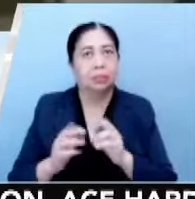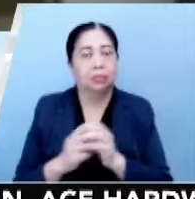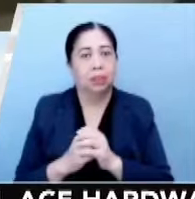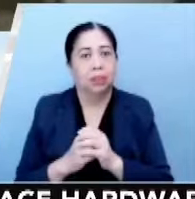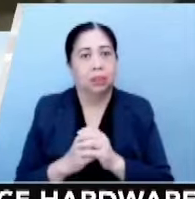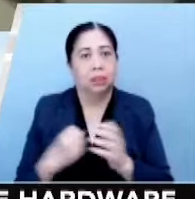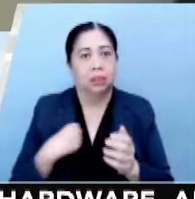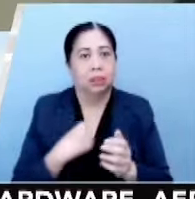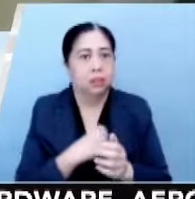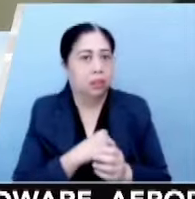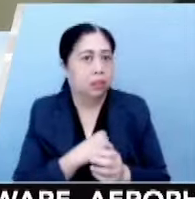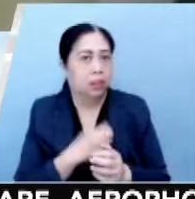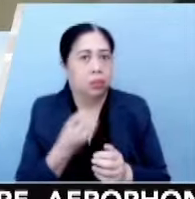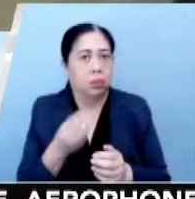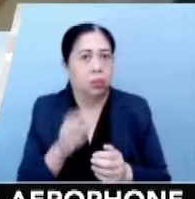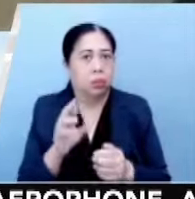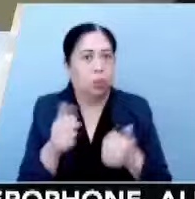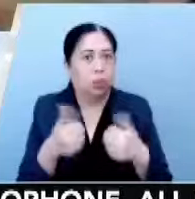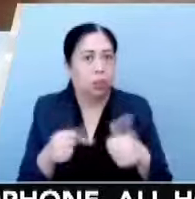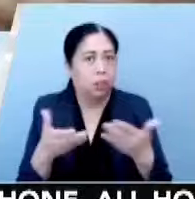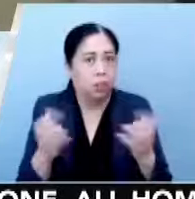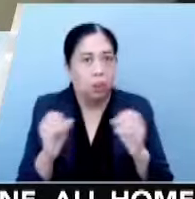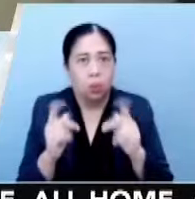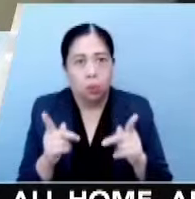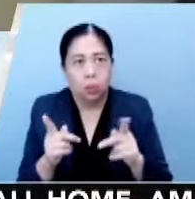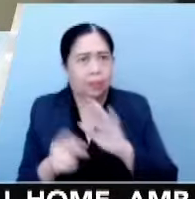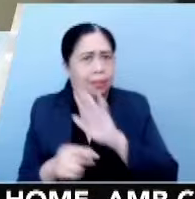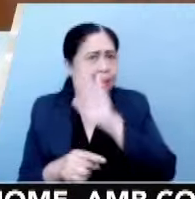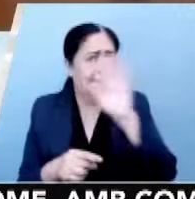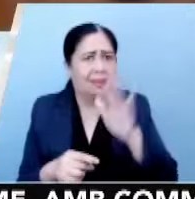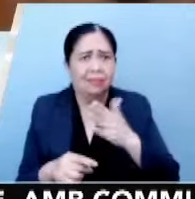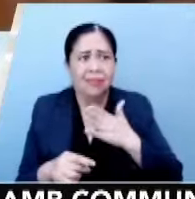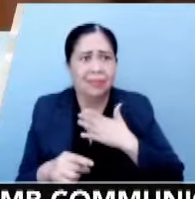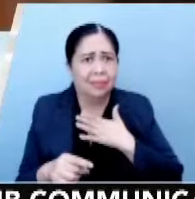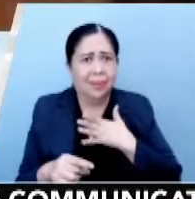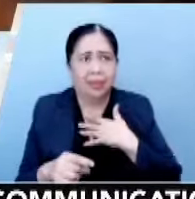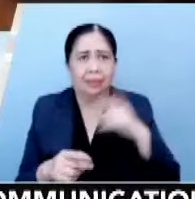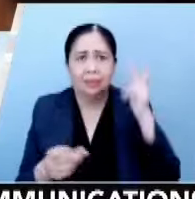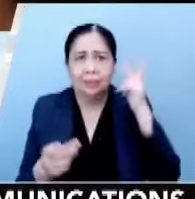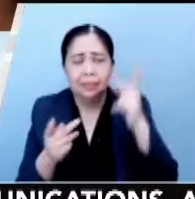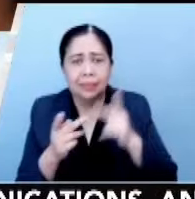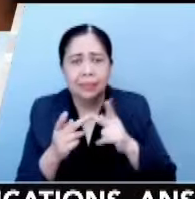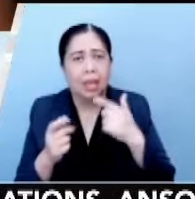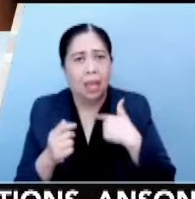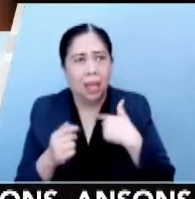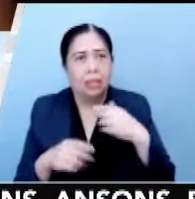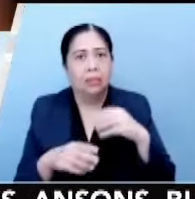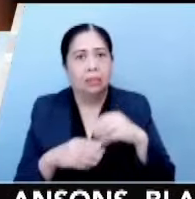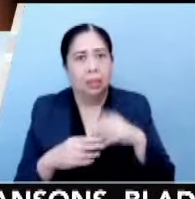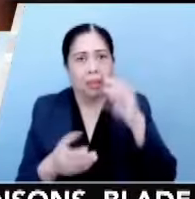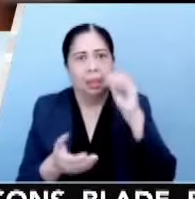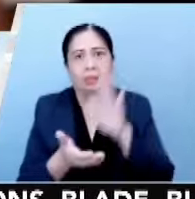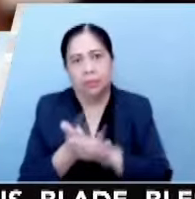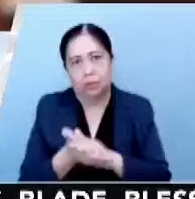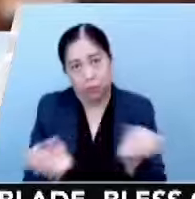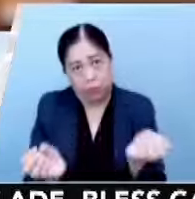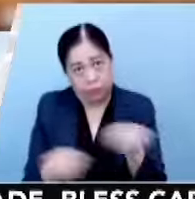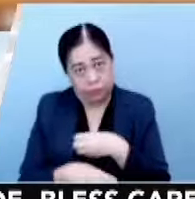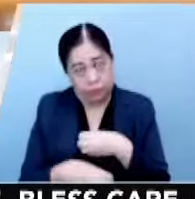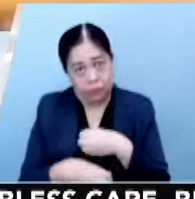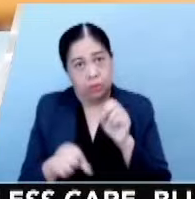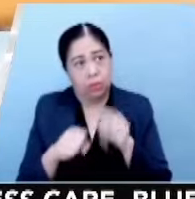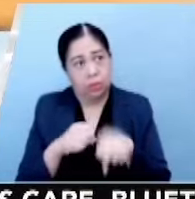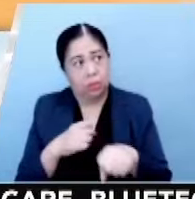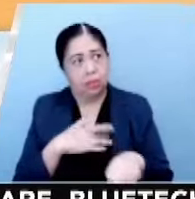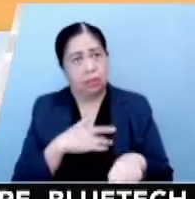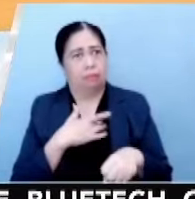anything like that. Okay? It was never in my intention. I was in my husband's office. So I felt na